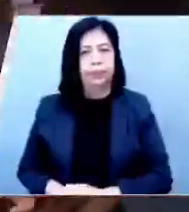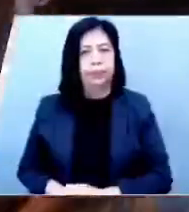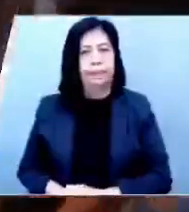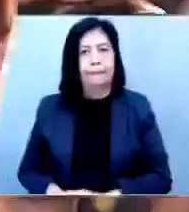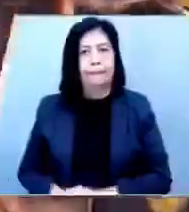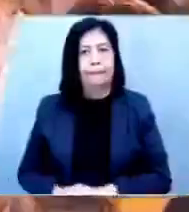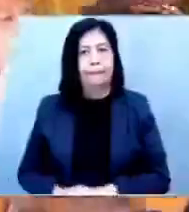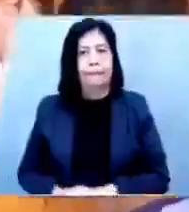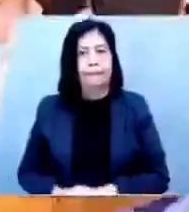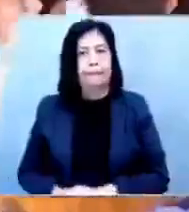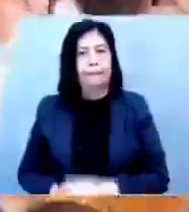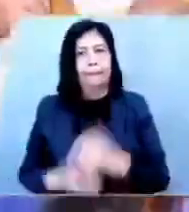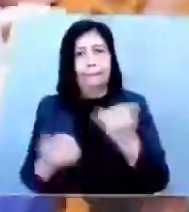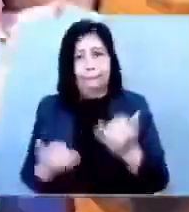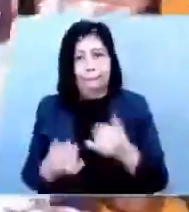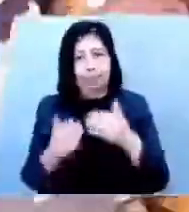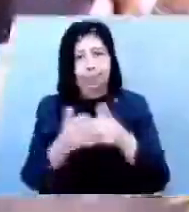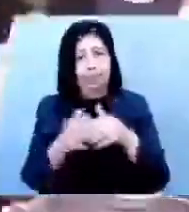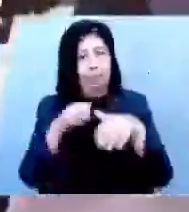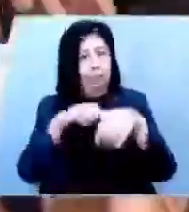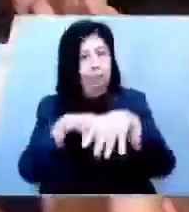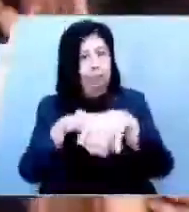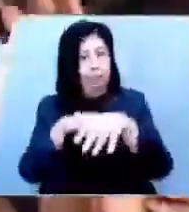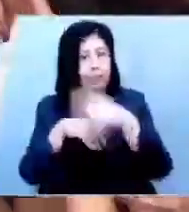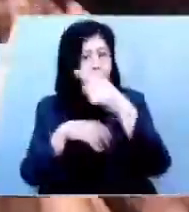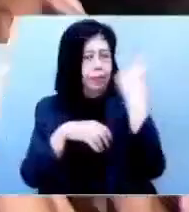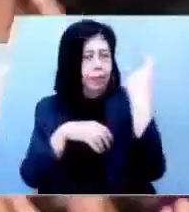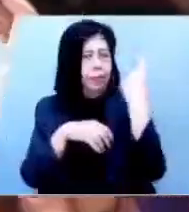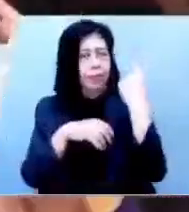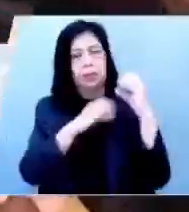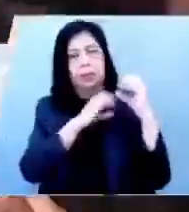ganitong tagpo tuwing translasyon ng itim na